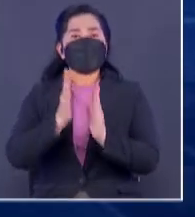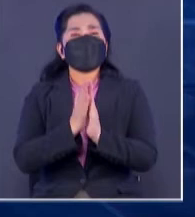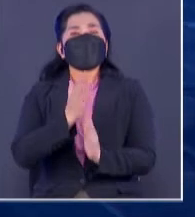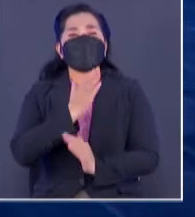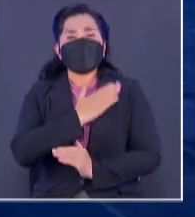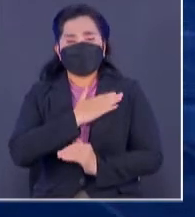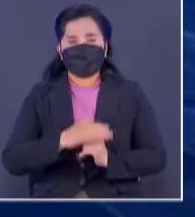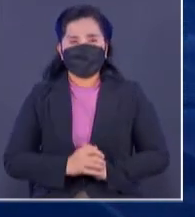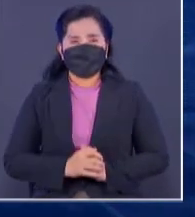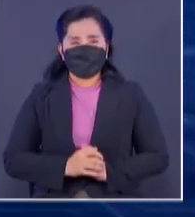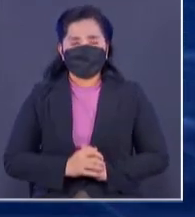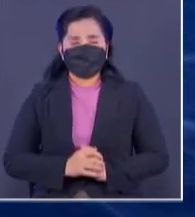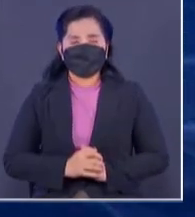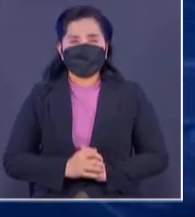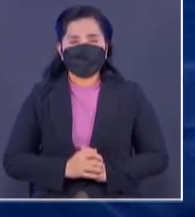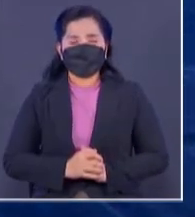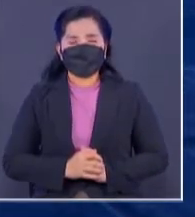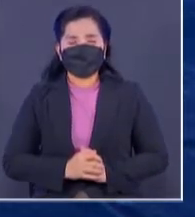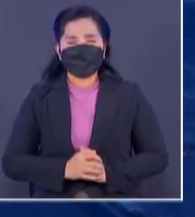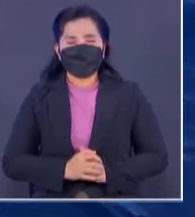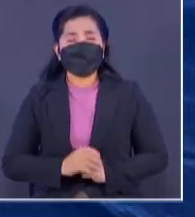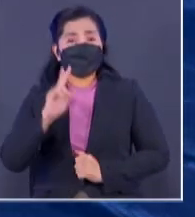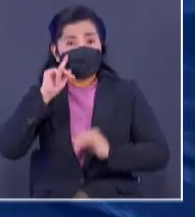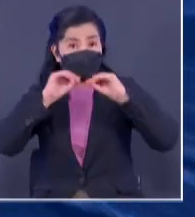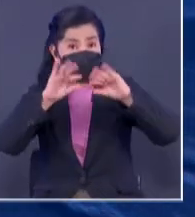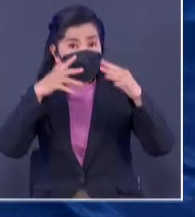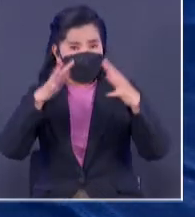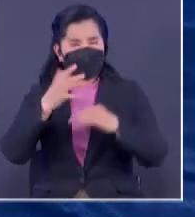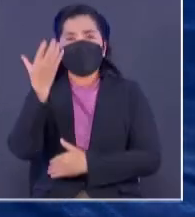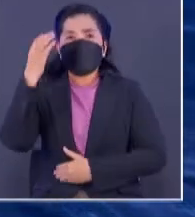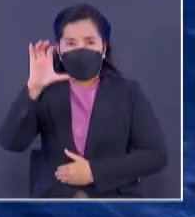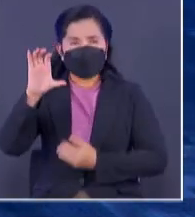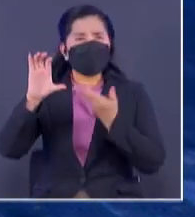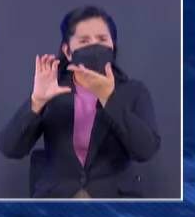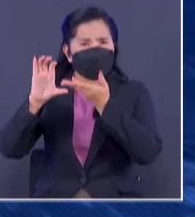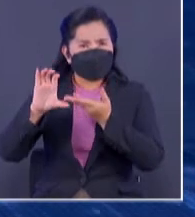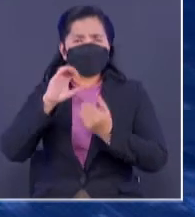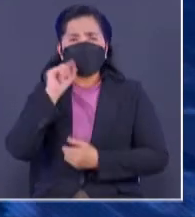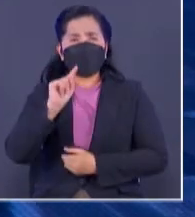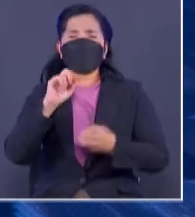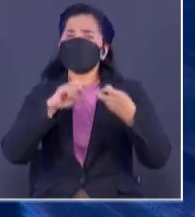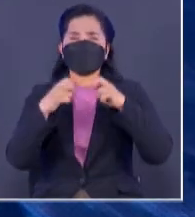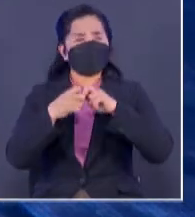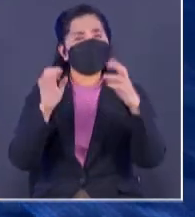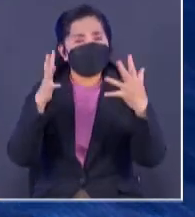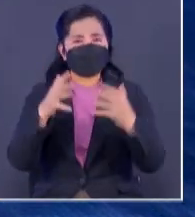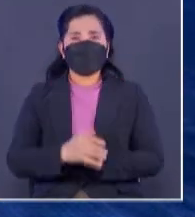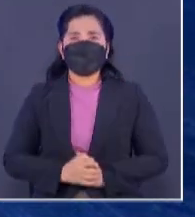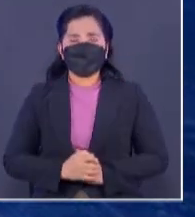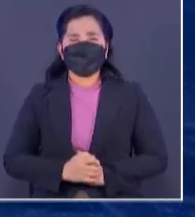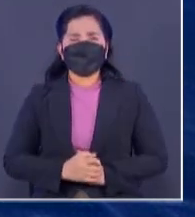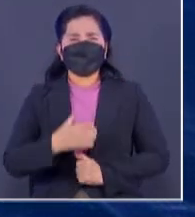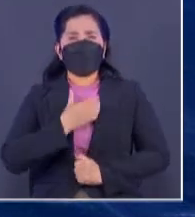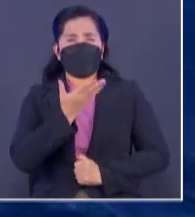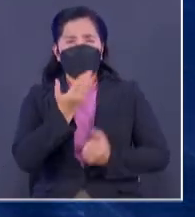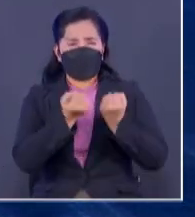ท่านก็ได้โพสต์ข้อความหลังจากที่มีข่าวนี้เกิดขึ้นท่านบอกว่าไม่มีปัญหาแต่ช่วยเอารถ